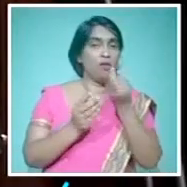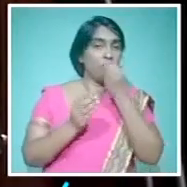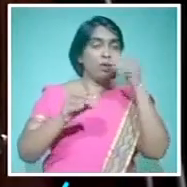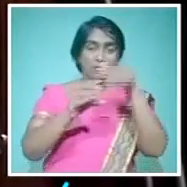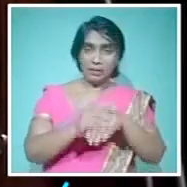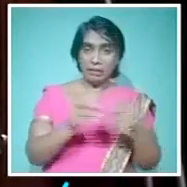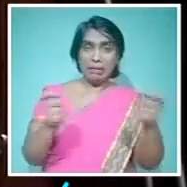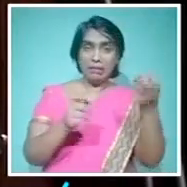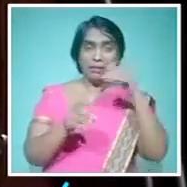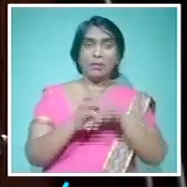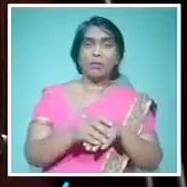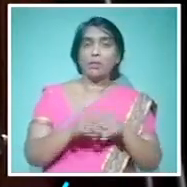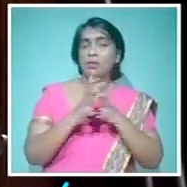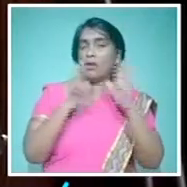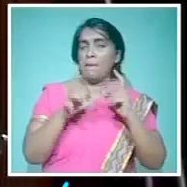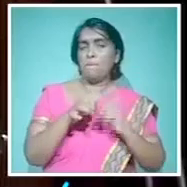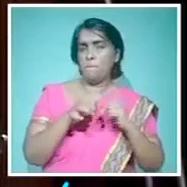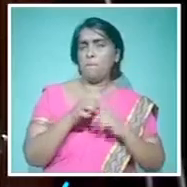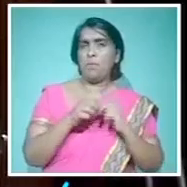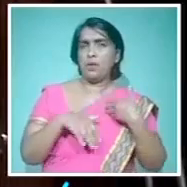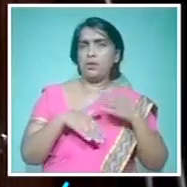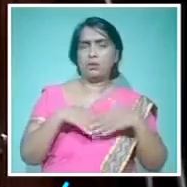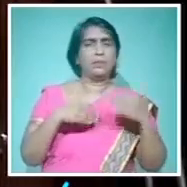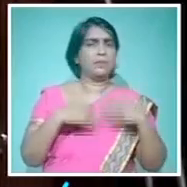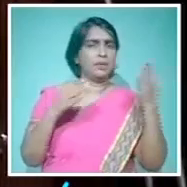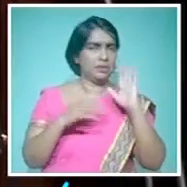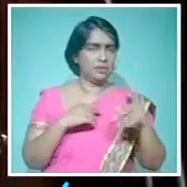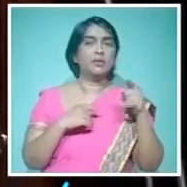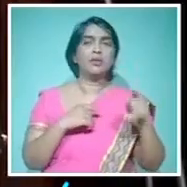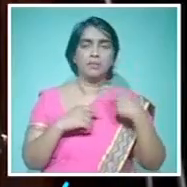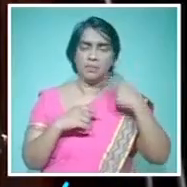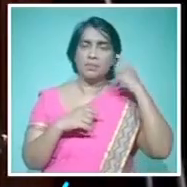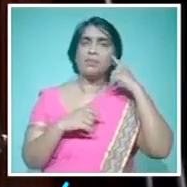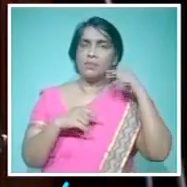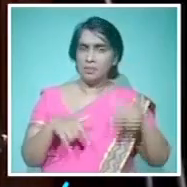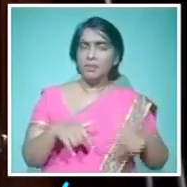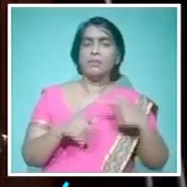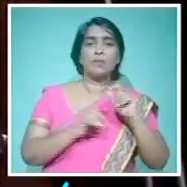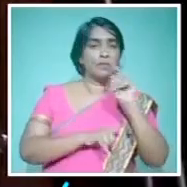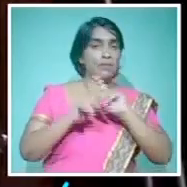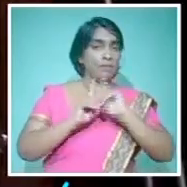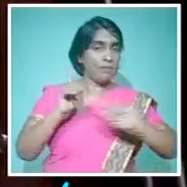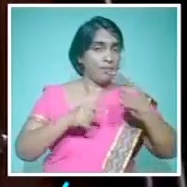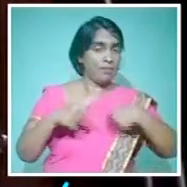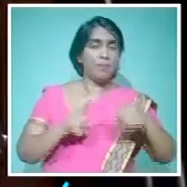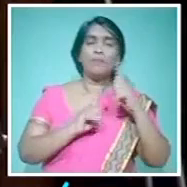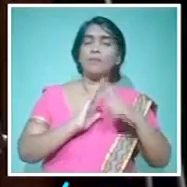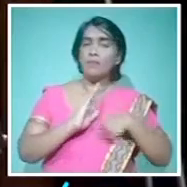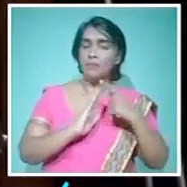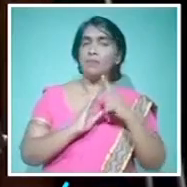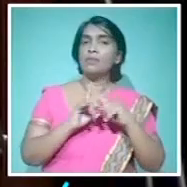ඇතුලේදී බරපතල ප්‍රශ්නකර මුහුණ දෙන්න සිදු වුණා කියලා පත්තරවල තිබුණා. ඒ නිසා මම හිතන්නේ අපි සභාවක් විදියට මේ රටේ